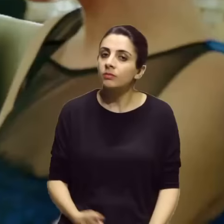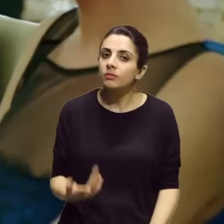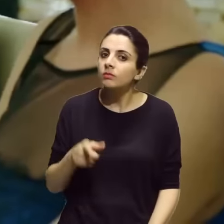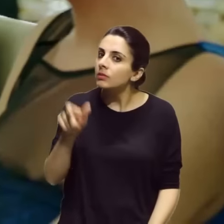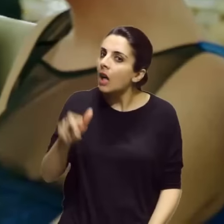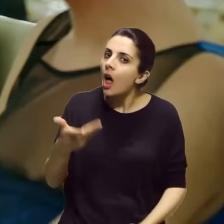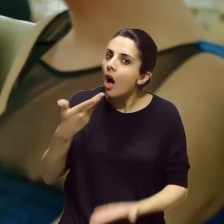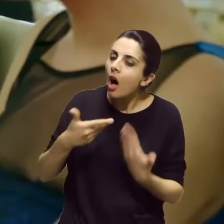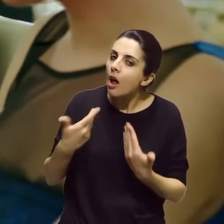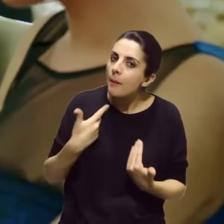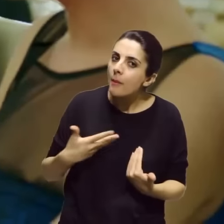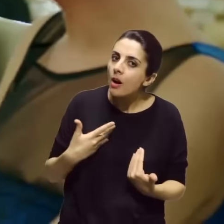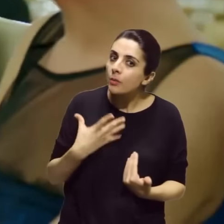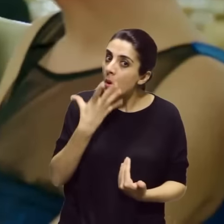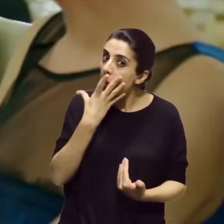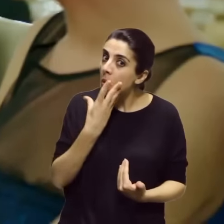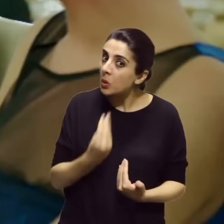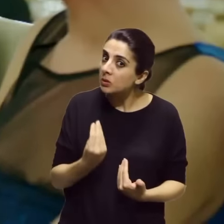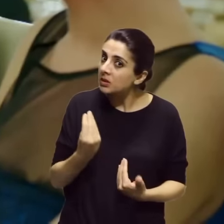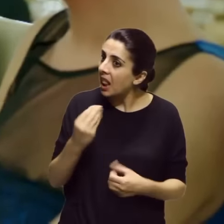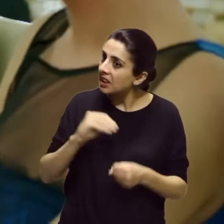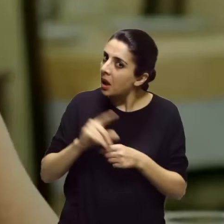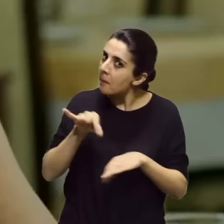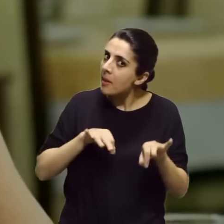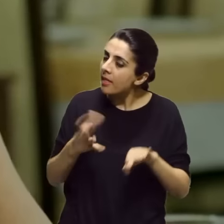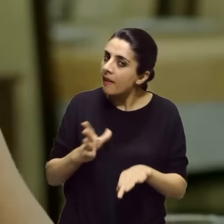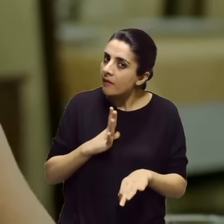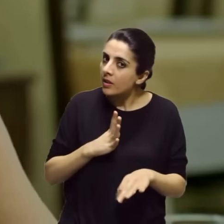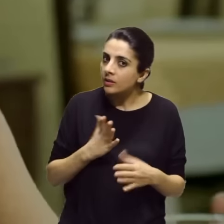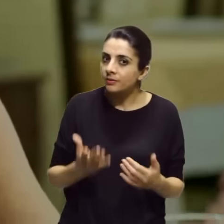Biraz senden bahsedelim Reyhan. Bu güzelliğin arkasında ne gibi planlar yatıyor acaba?